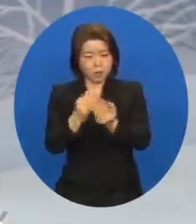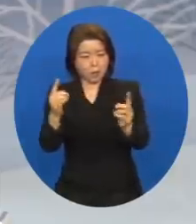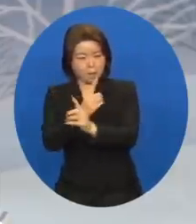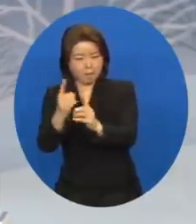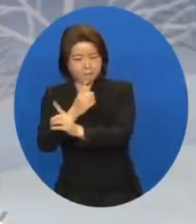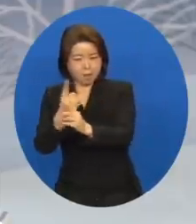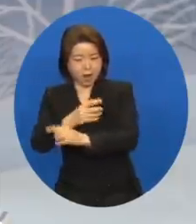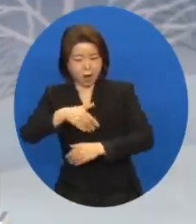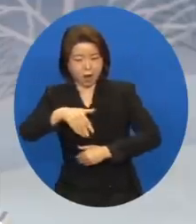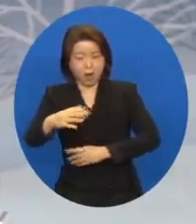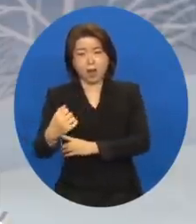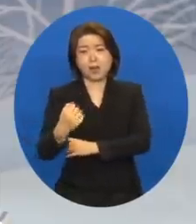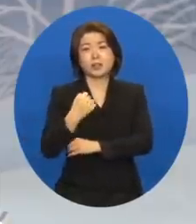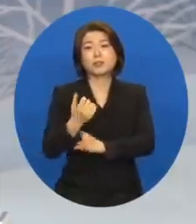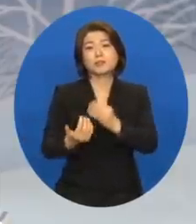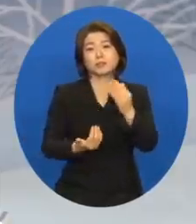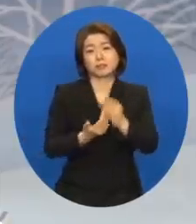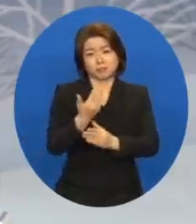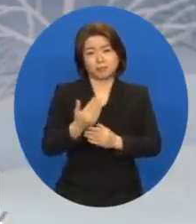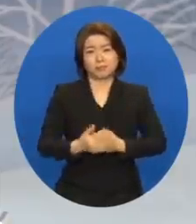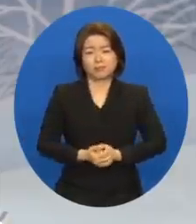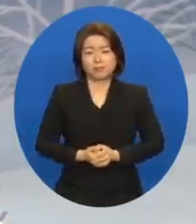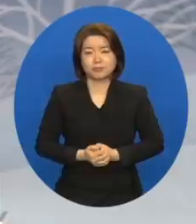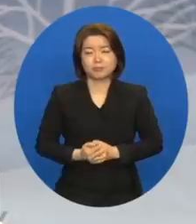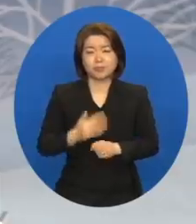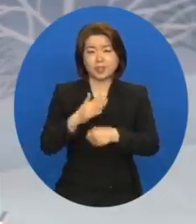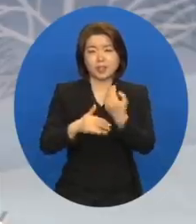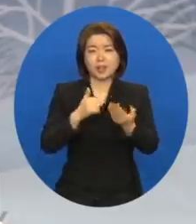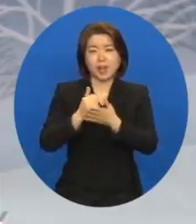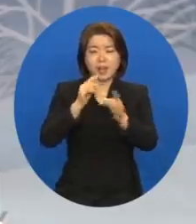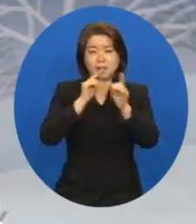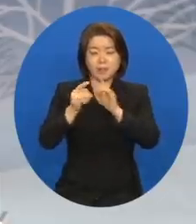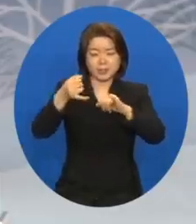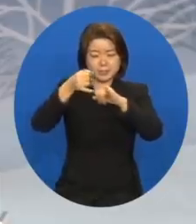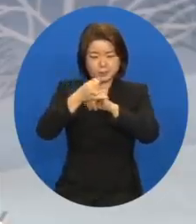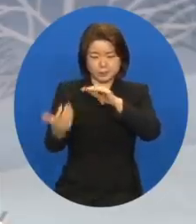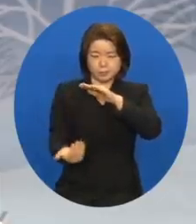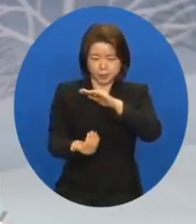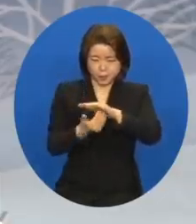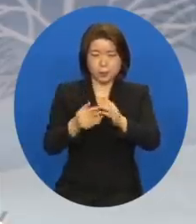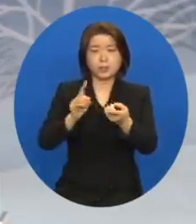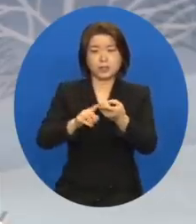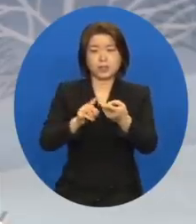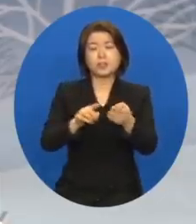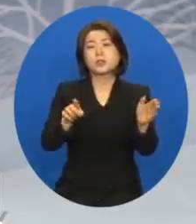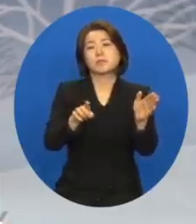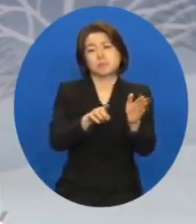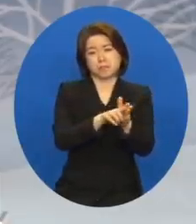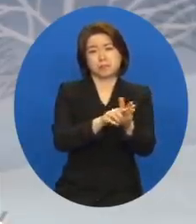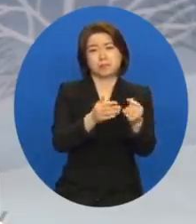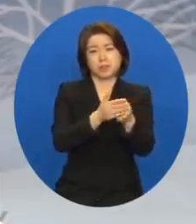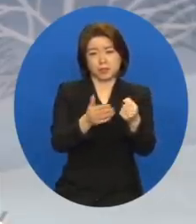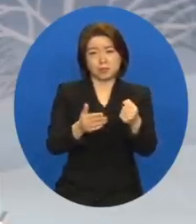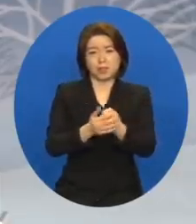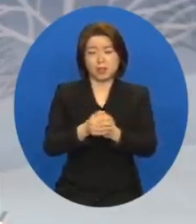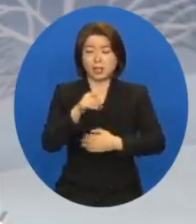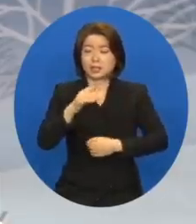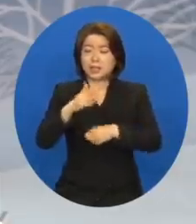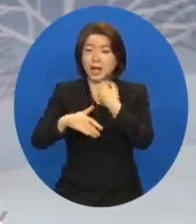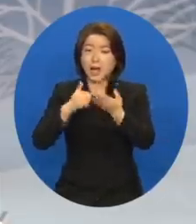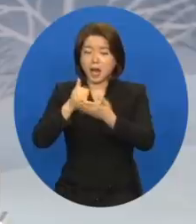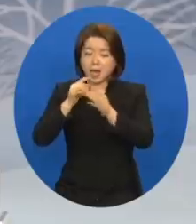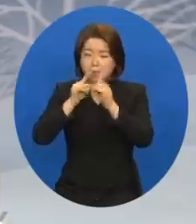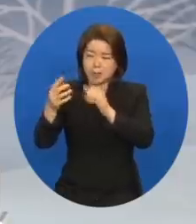있는 힘이 생기는 것입니다. 하나님의 말씀은 반드시 이루어진다는 사실을 믿으니까 그 하나님의